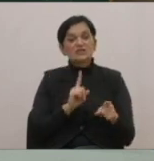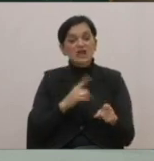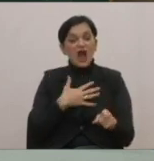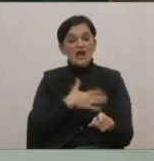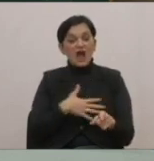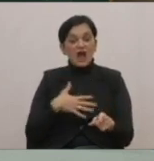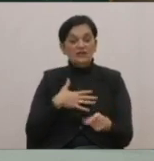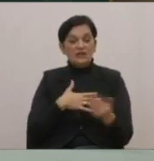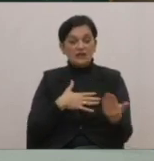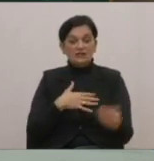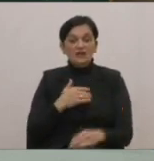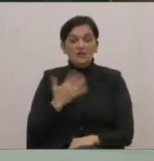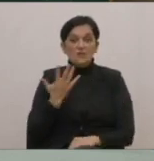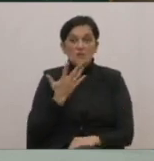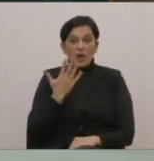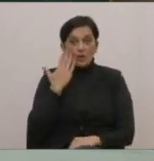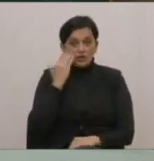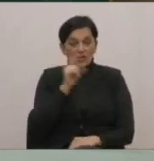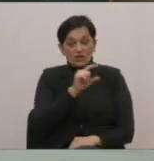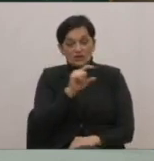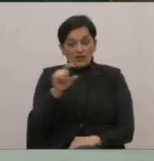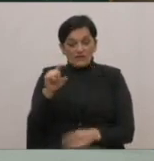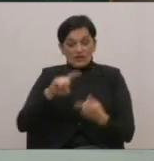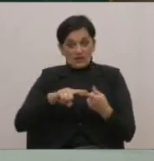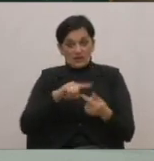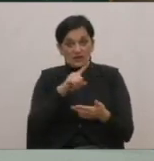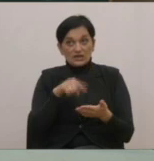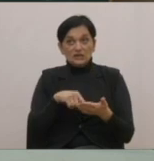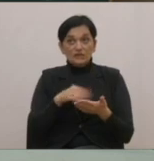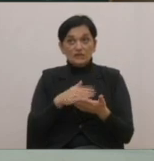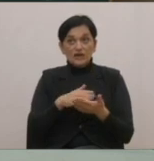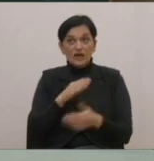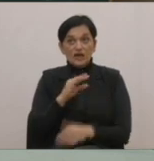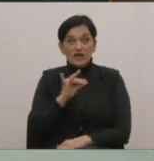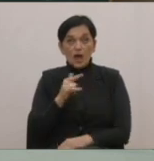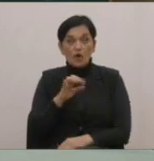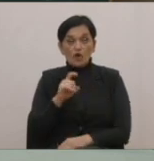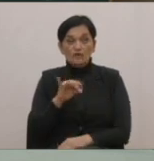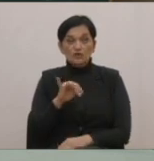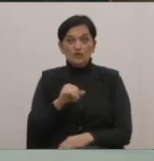cu ei, mehute tăuș te năgășevi tu aris kitre. Ia go cuție.